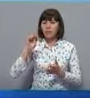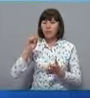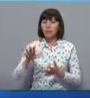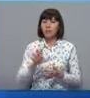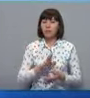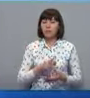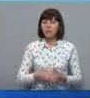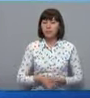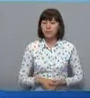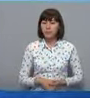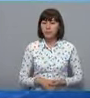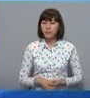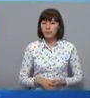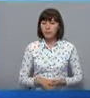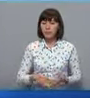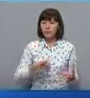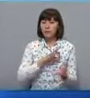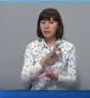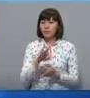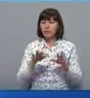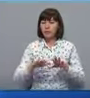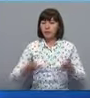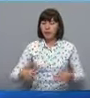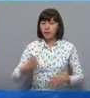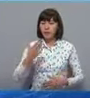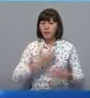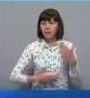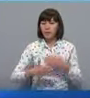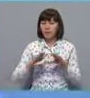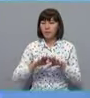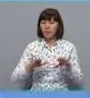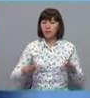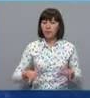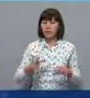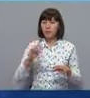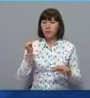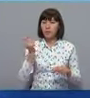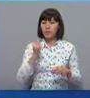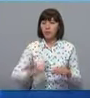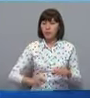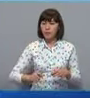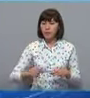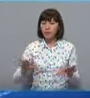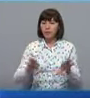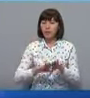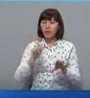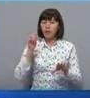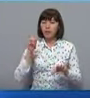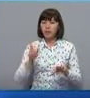отыр. Жетім балаларға, жарым жан балаларға, мынау Ұлы Отан соғысына теңестірілген